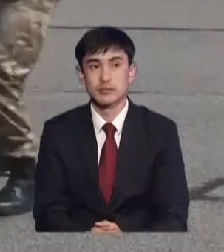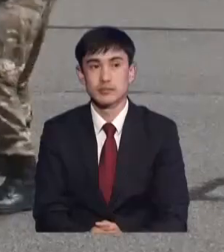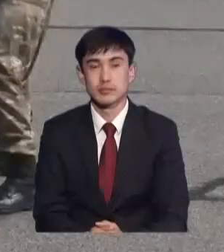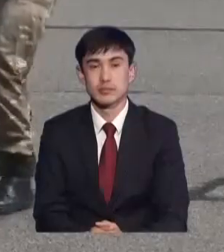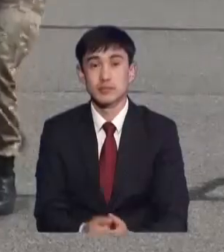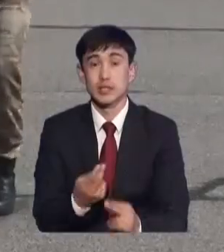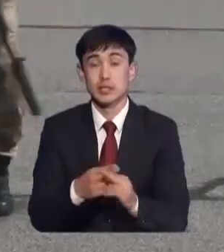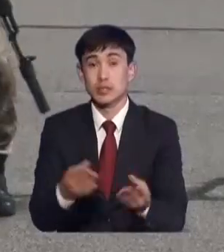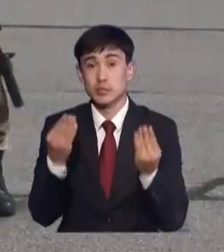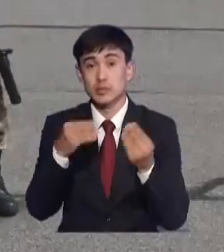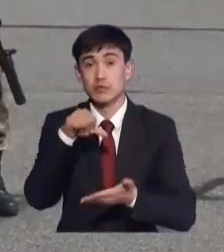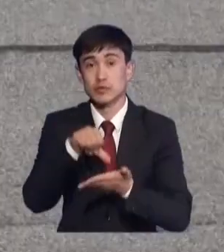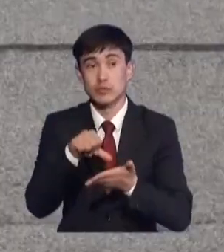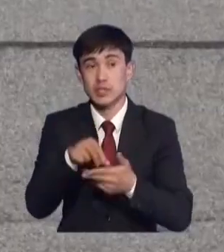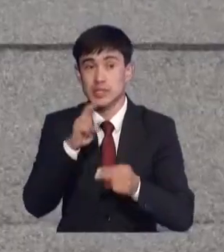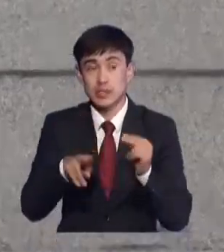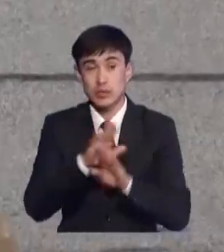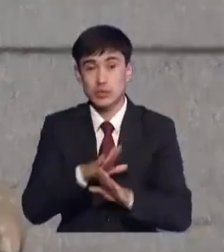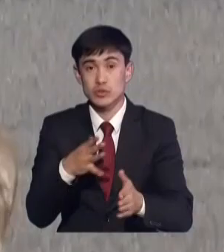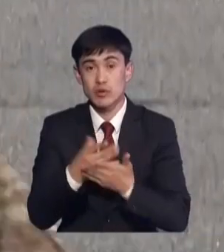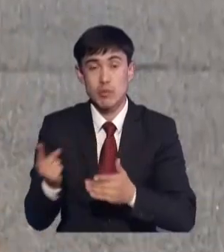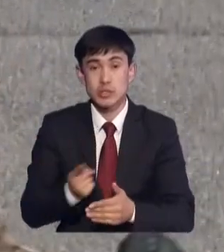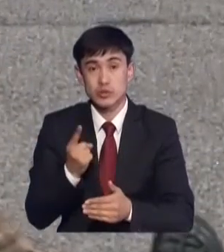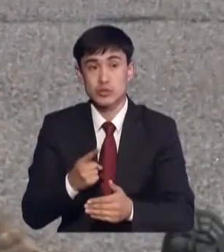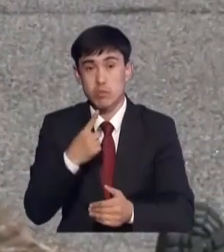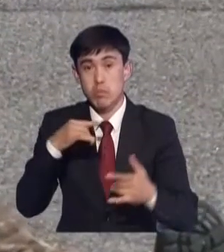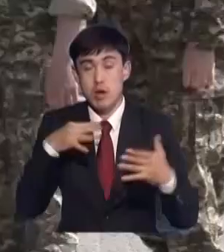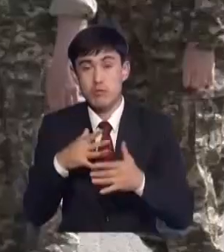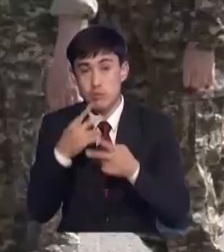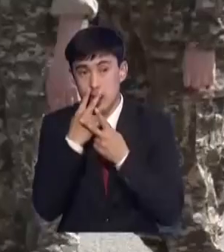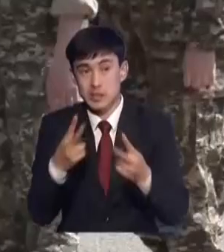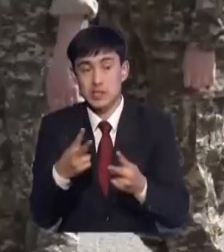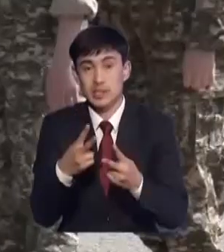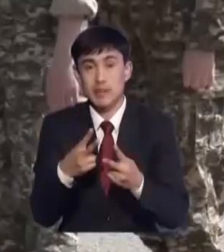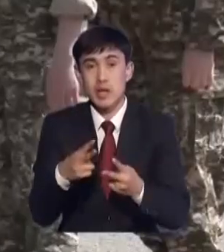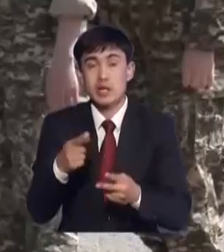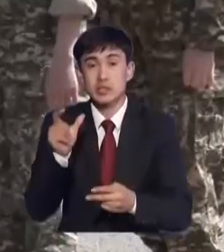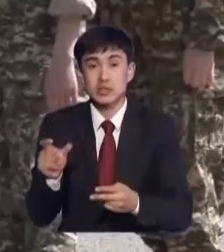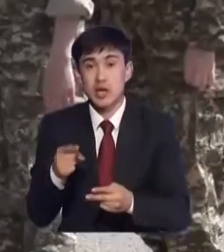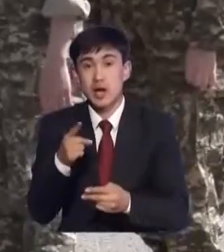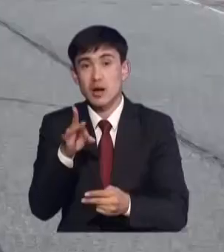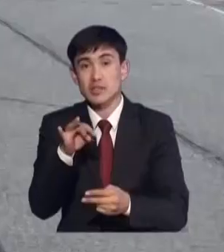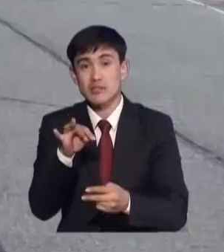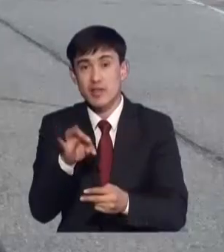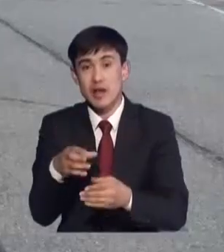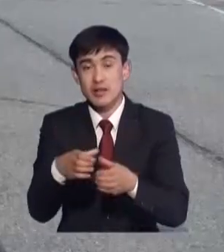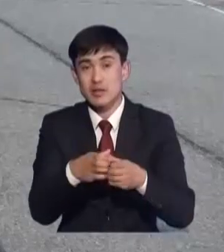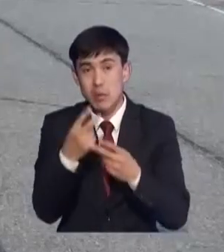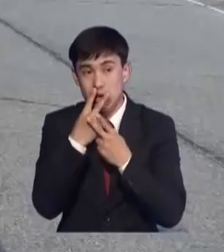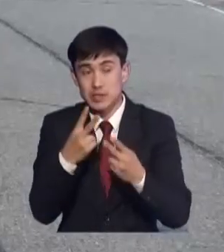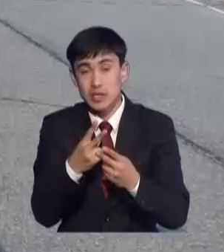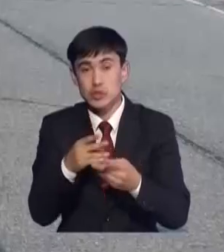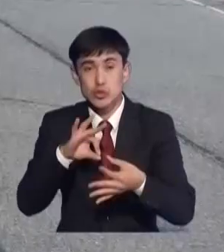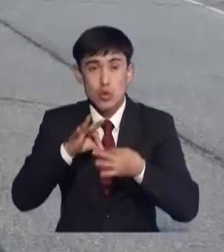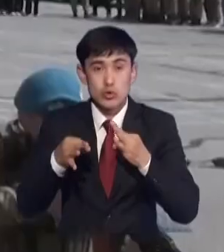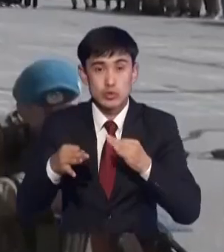На этом впечатляющее выступление не закончилось. Свое мастерство и боевую сноровку продемонстрировали бойцы разведотряда. Они показали не только